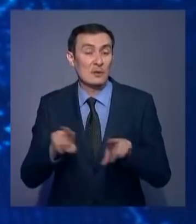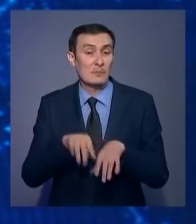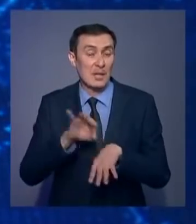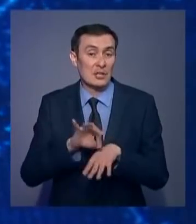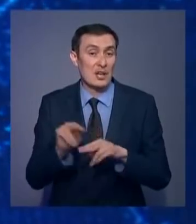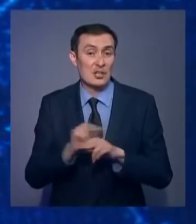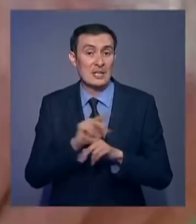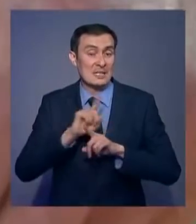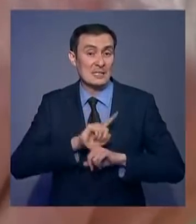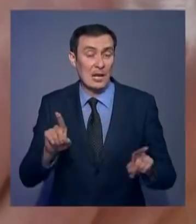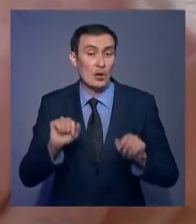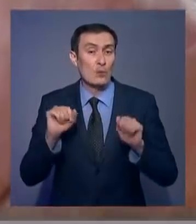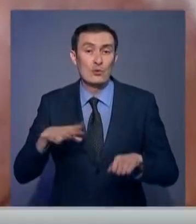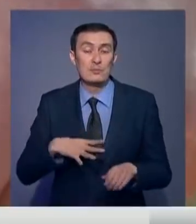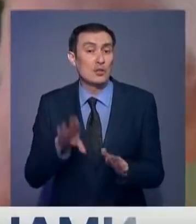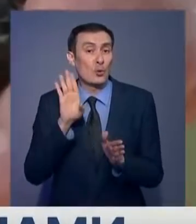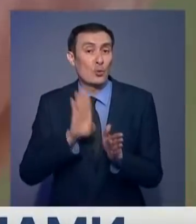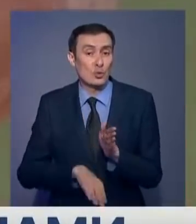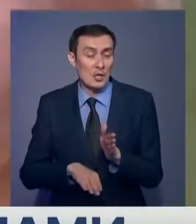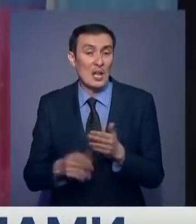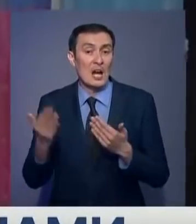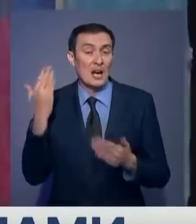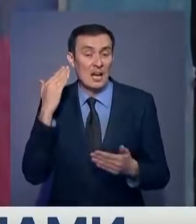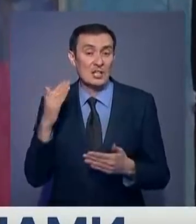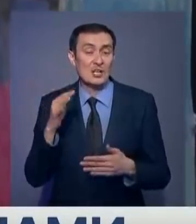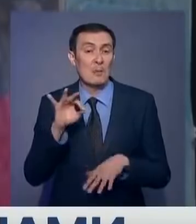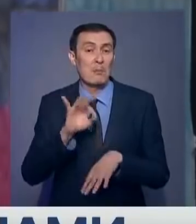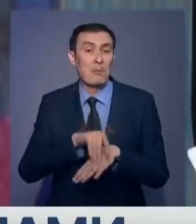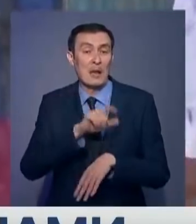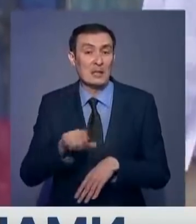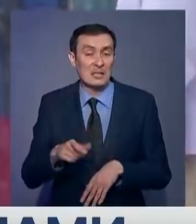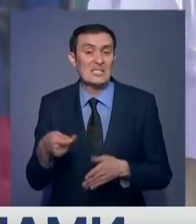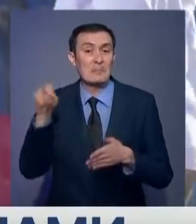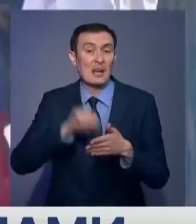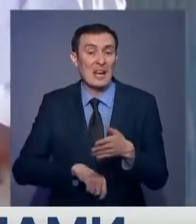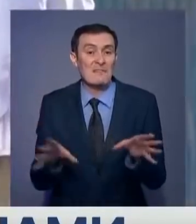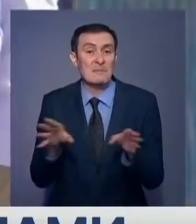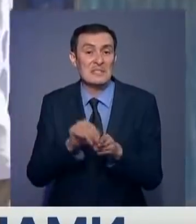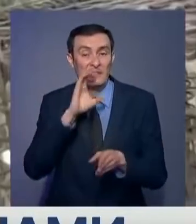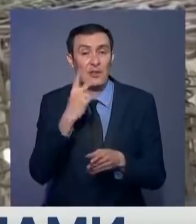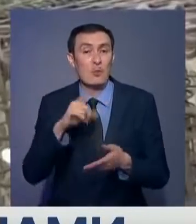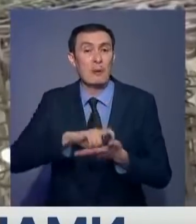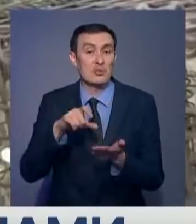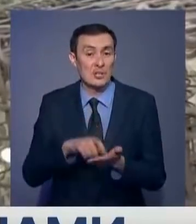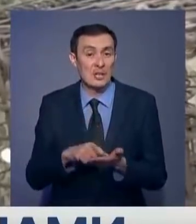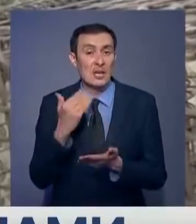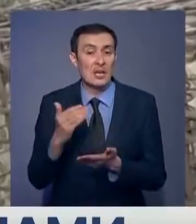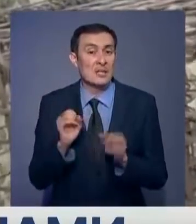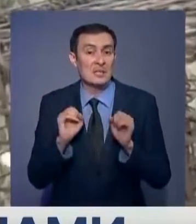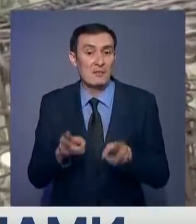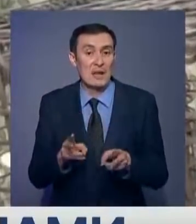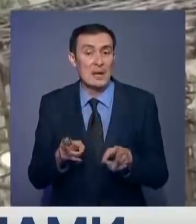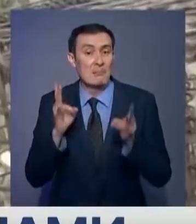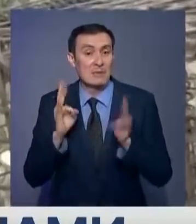лечение странно, но могло бы быть и хуже. Раньше душевнобольных запирали с гиенами в одном помещении. Они